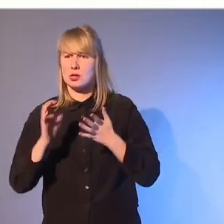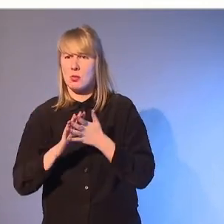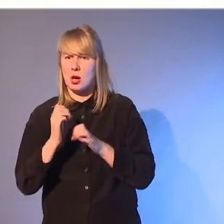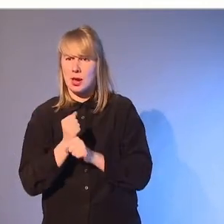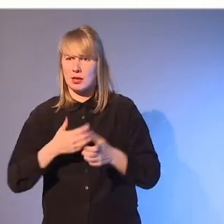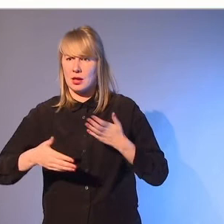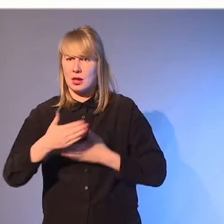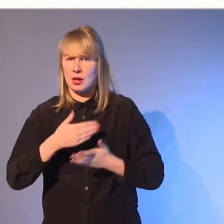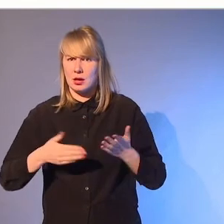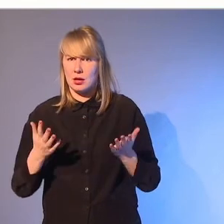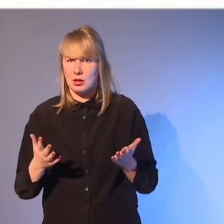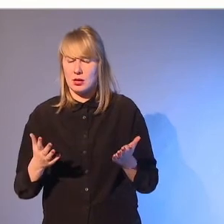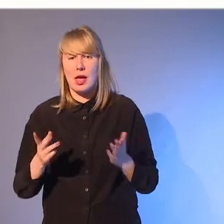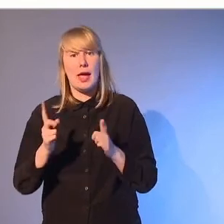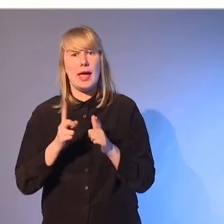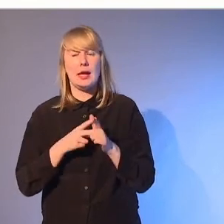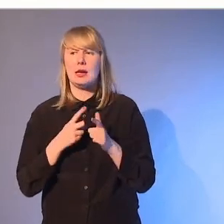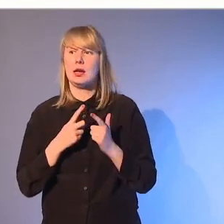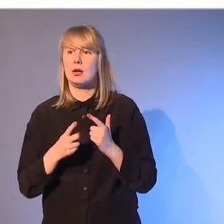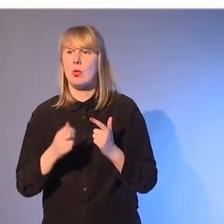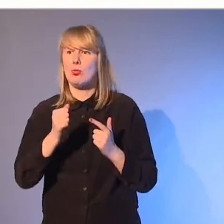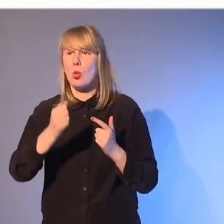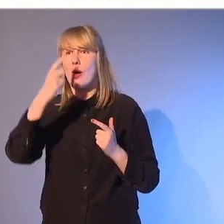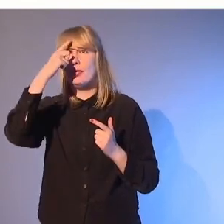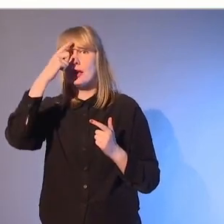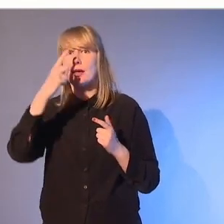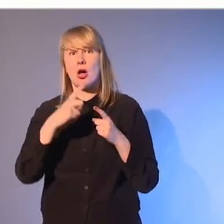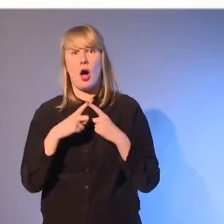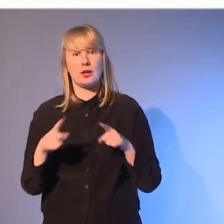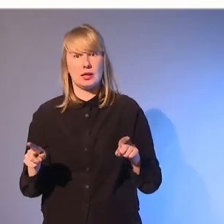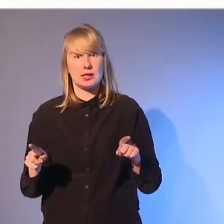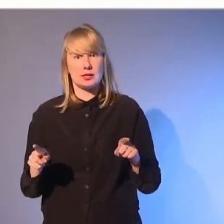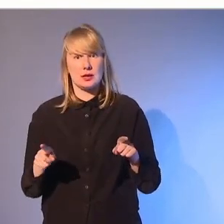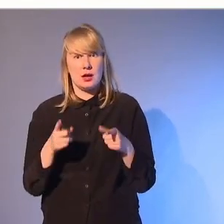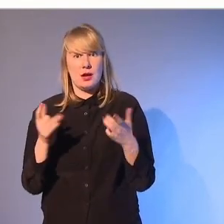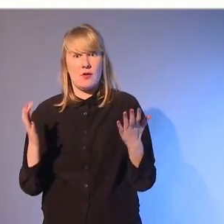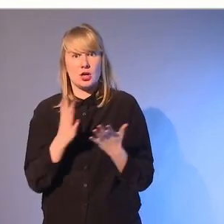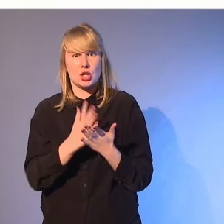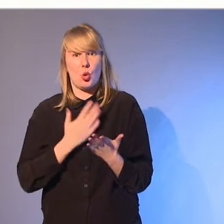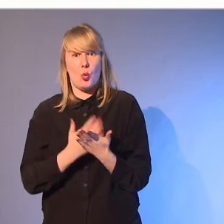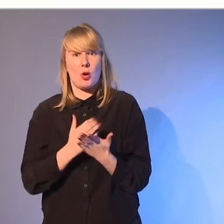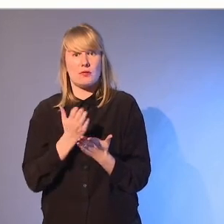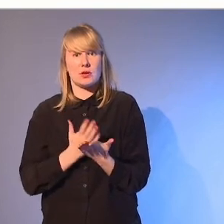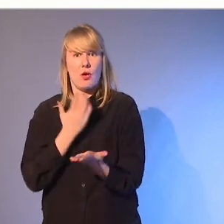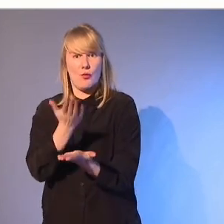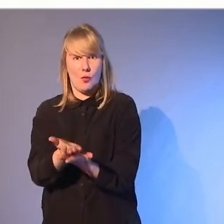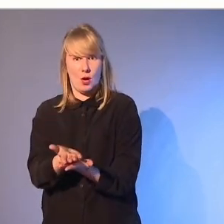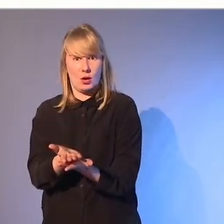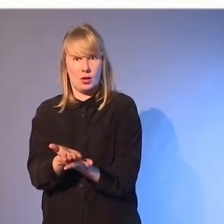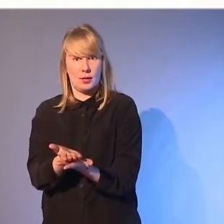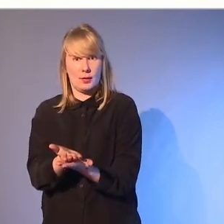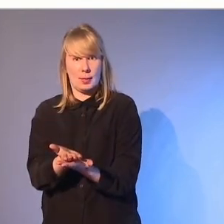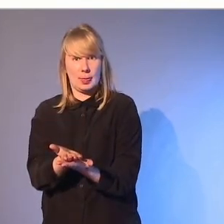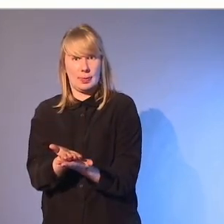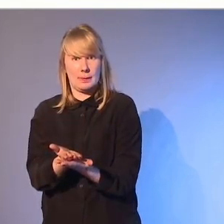skal opptre? Eller er det kanskje sånn at vi må tenke litt annerledes i hvilke type oppgaver vi skal få for å gå løs